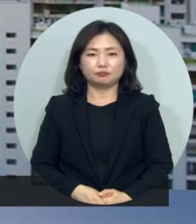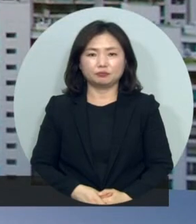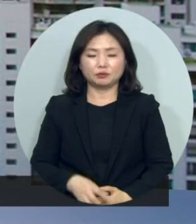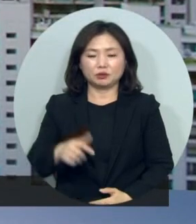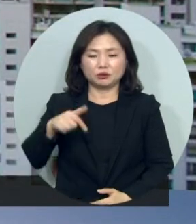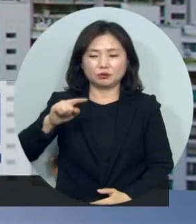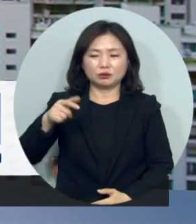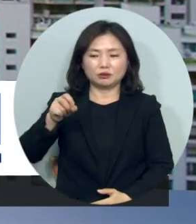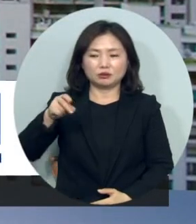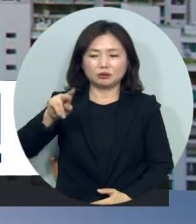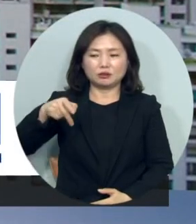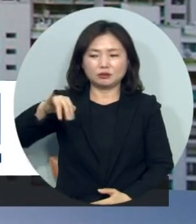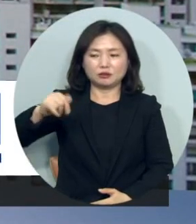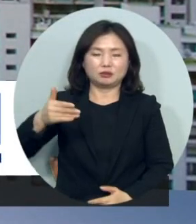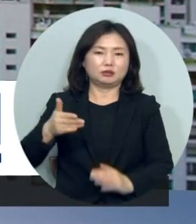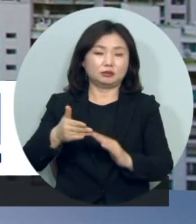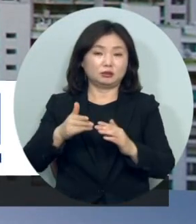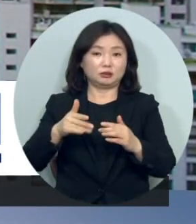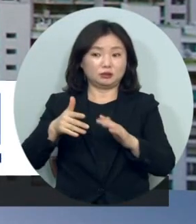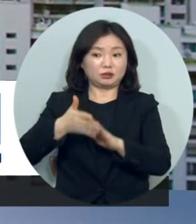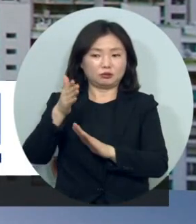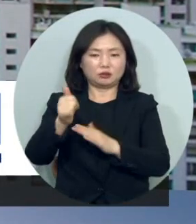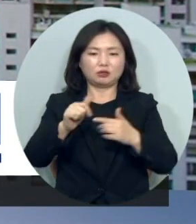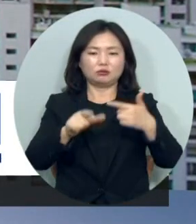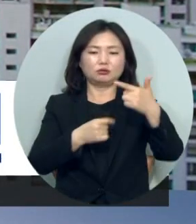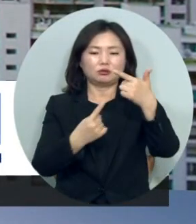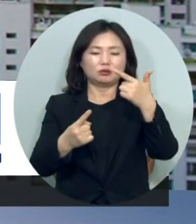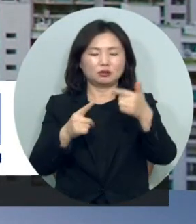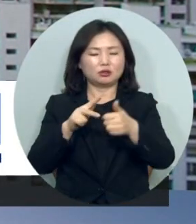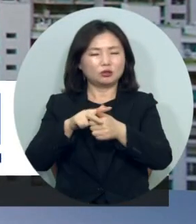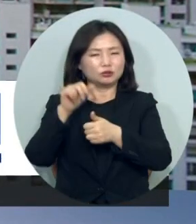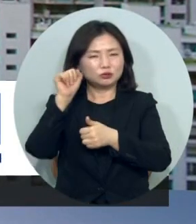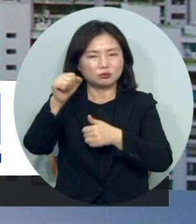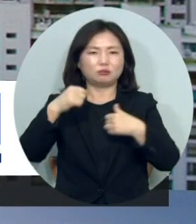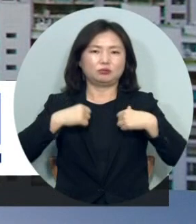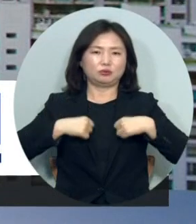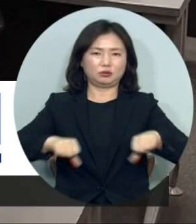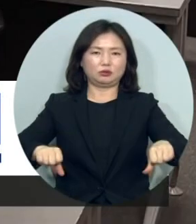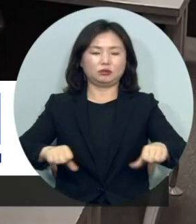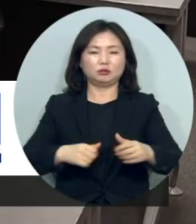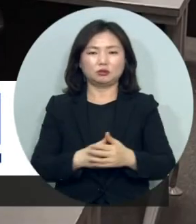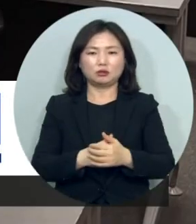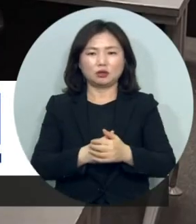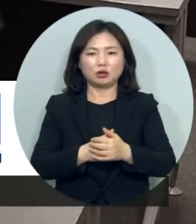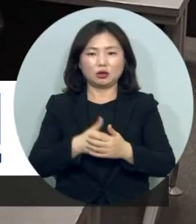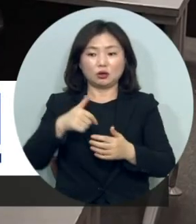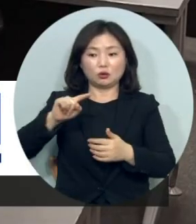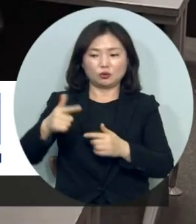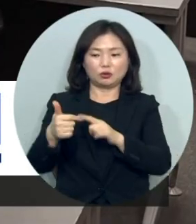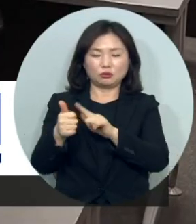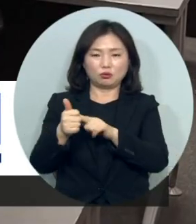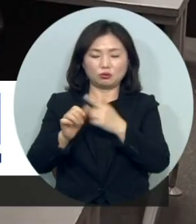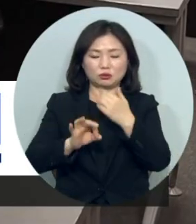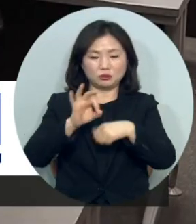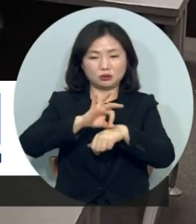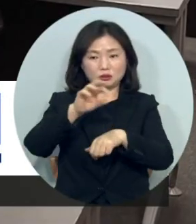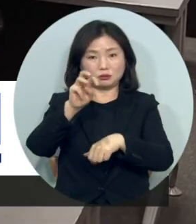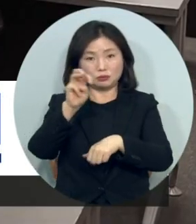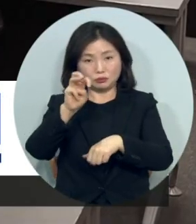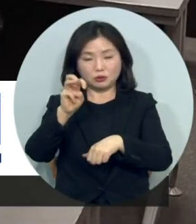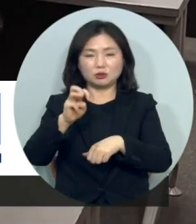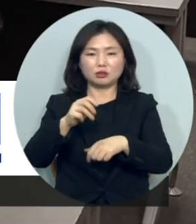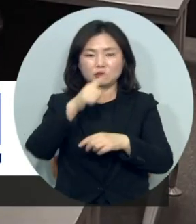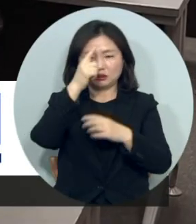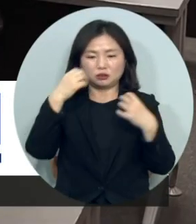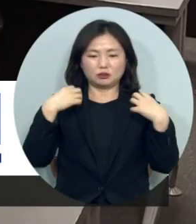권영진 대구시장 이 오는 6일 지방선거에 불출마 한다고 밝혔습니다 권영진 시장은 오늘 오전 10시 30분